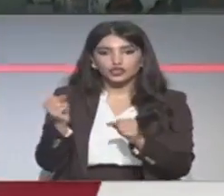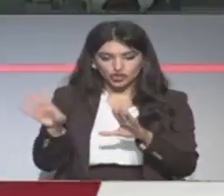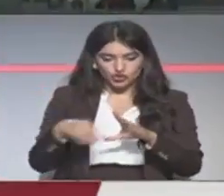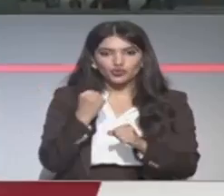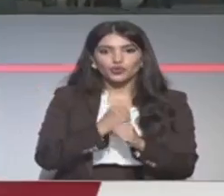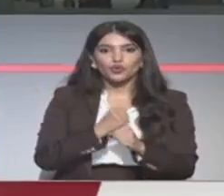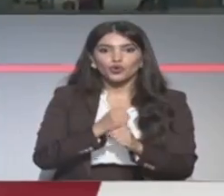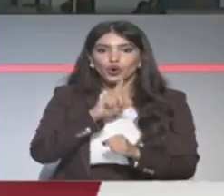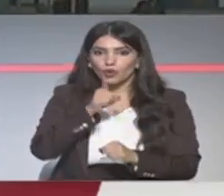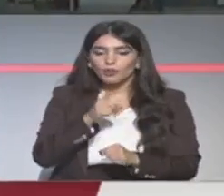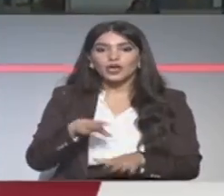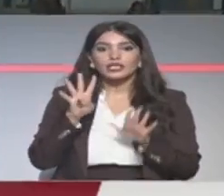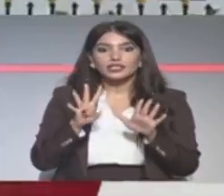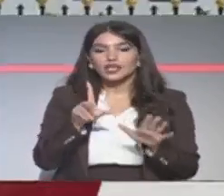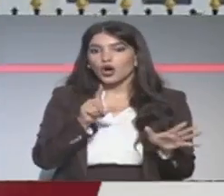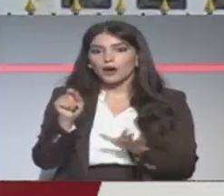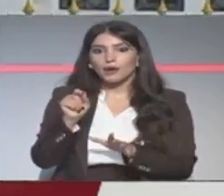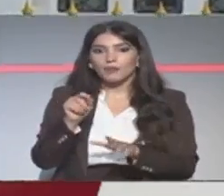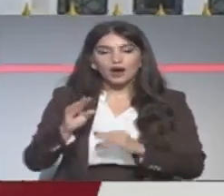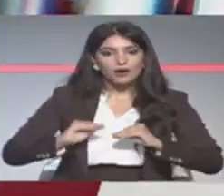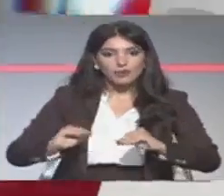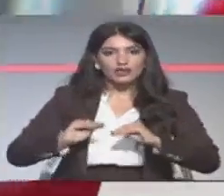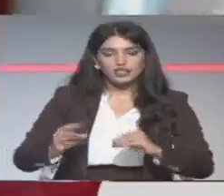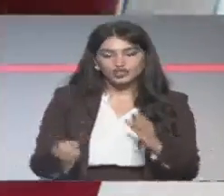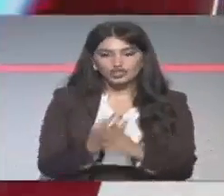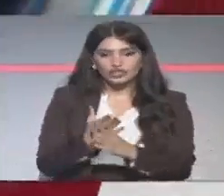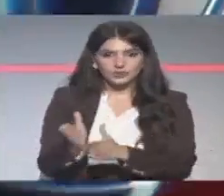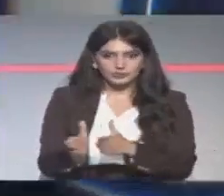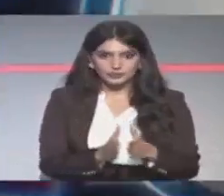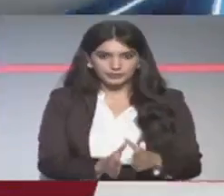وتأهيل 159 مسارا تكوينيا جديدا.